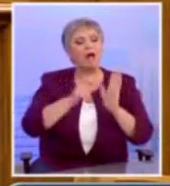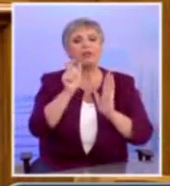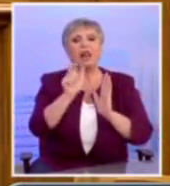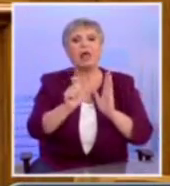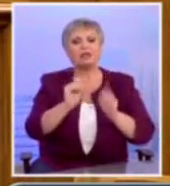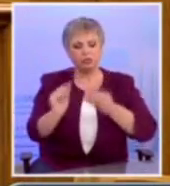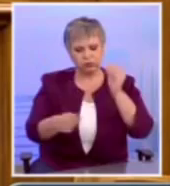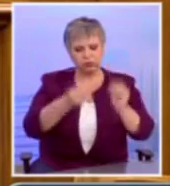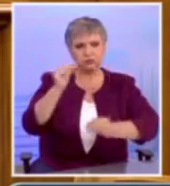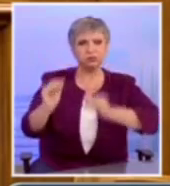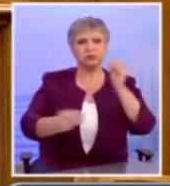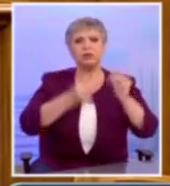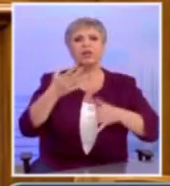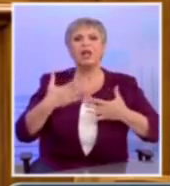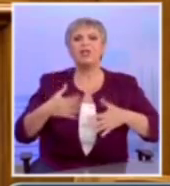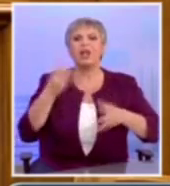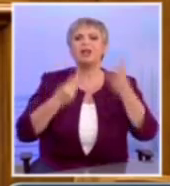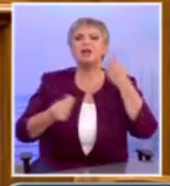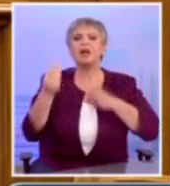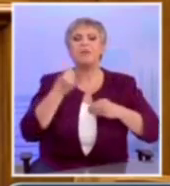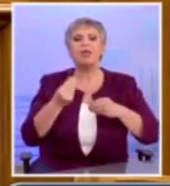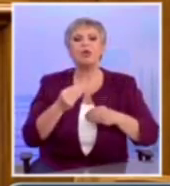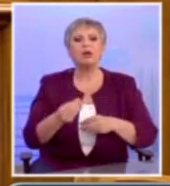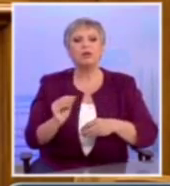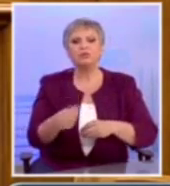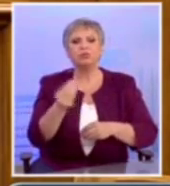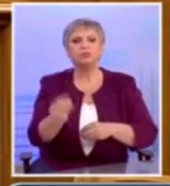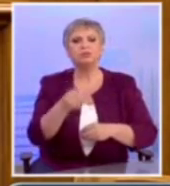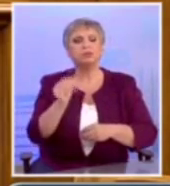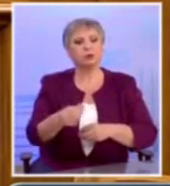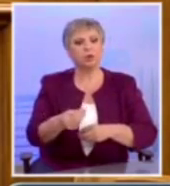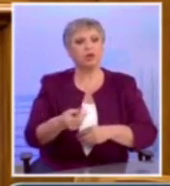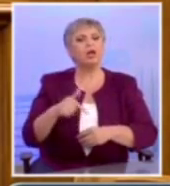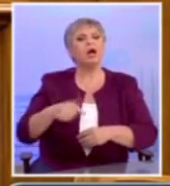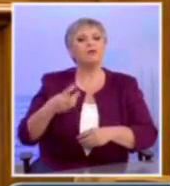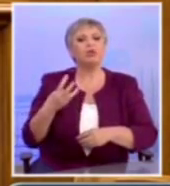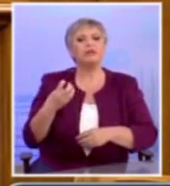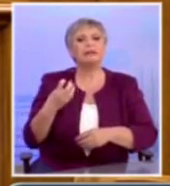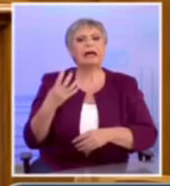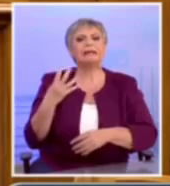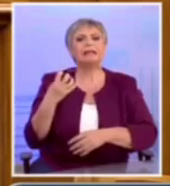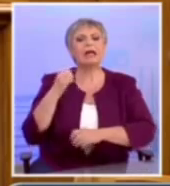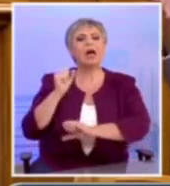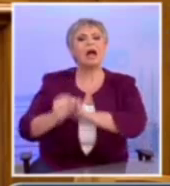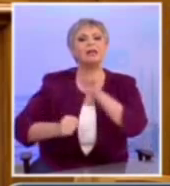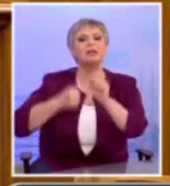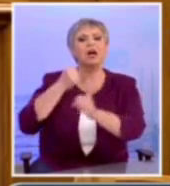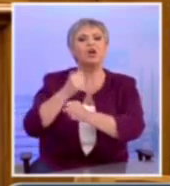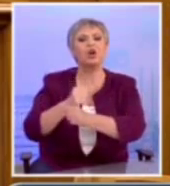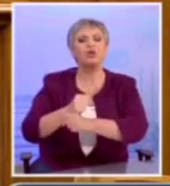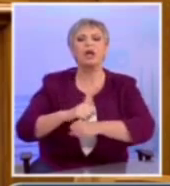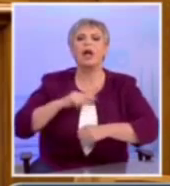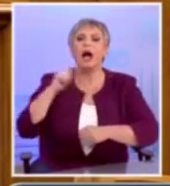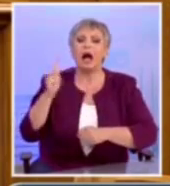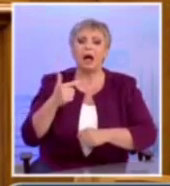προέρχονται διάφορες λέξεις στη βίβλου. Φαντάζομαι στα 30-40 χρόνια θα υπάρχουν άνθρωποι που θα ανατρέξουν στα πρακτικά, γιατί επέμενε ένα